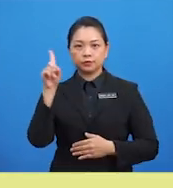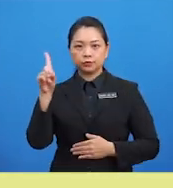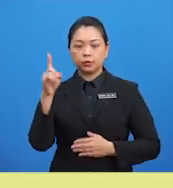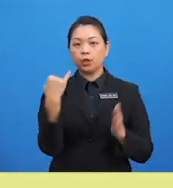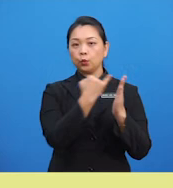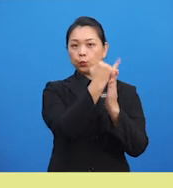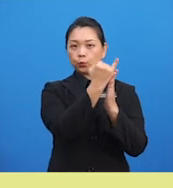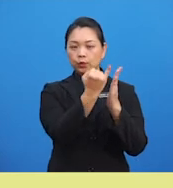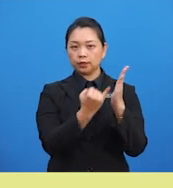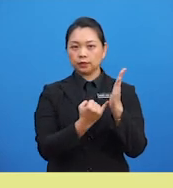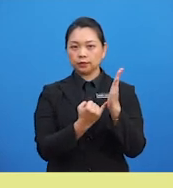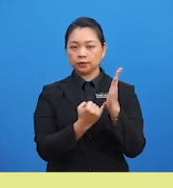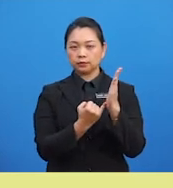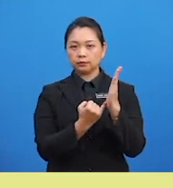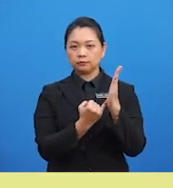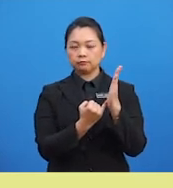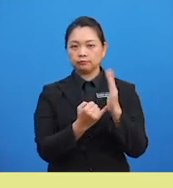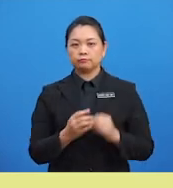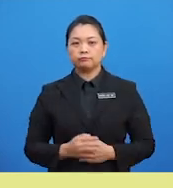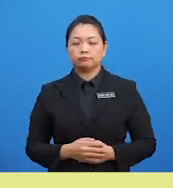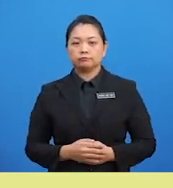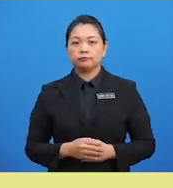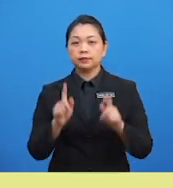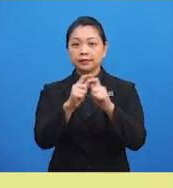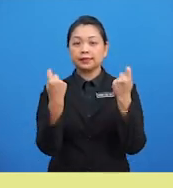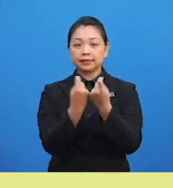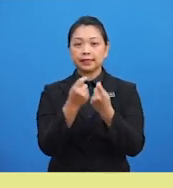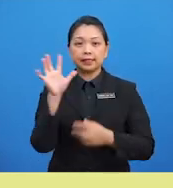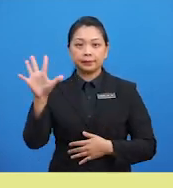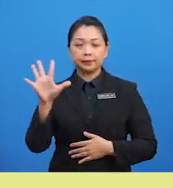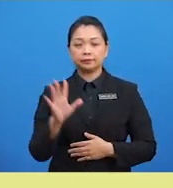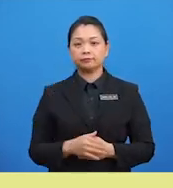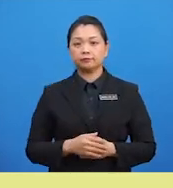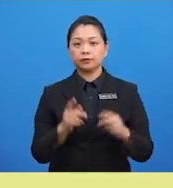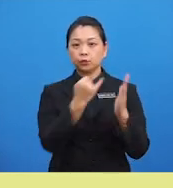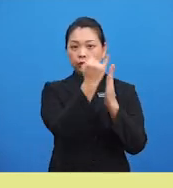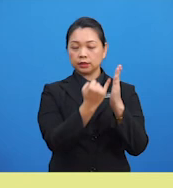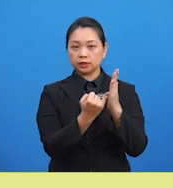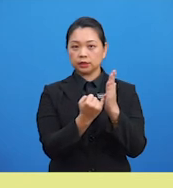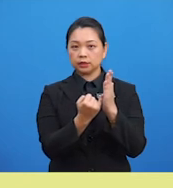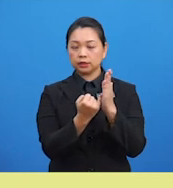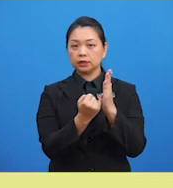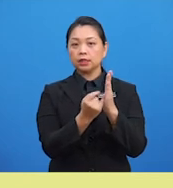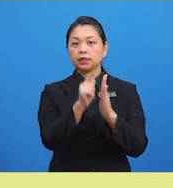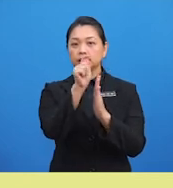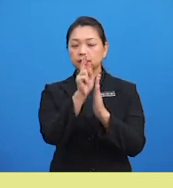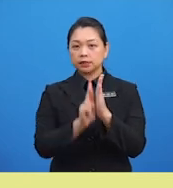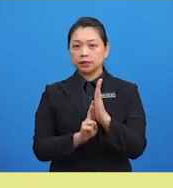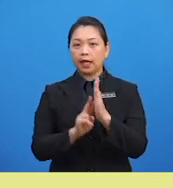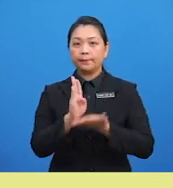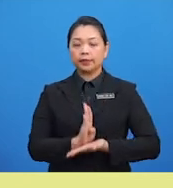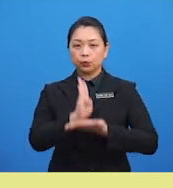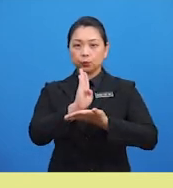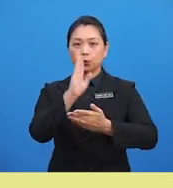mata pelajaran Reka Cipta Tingkatan 5, iaitu lukisan terbantu